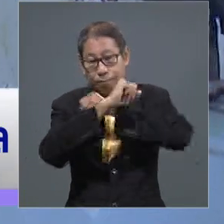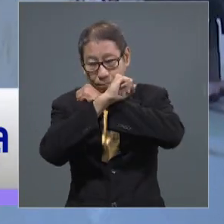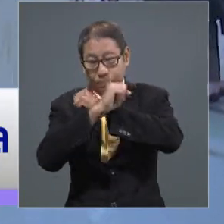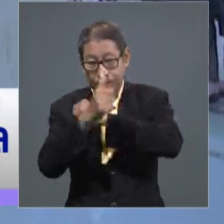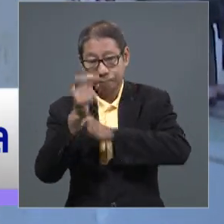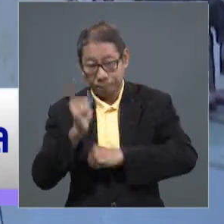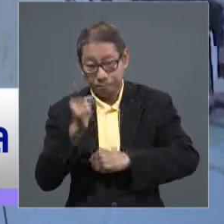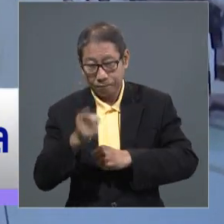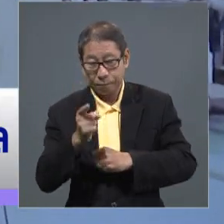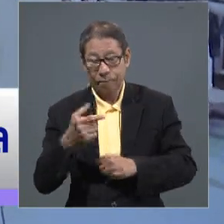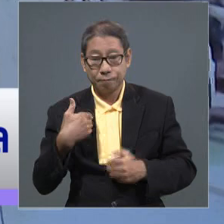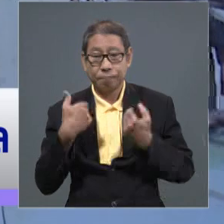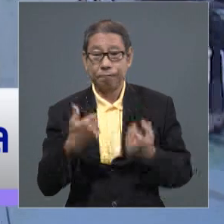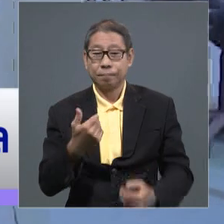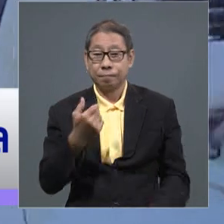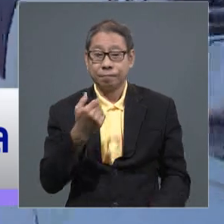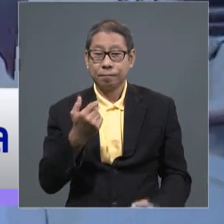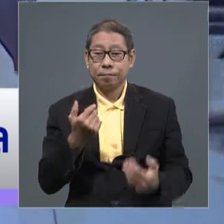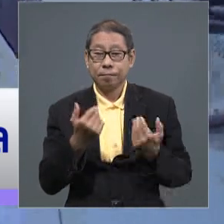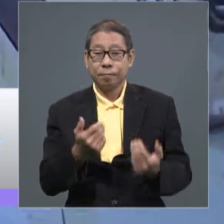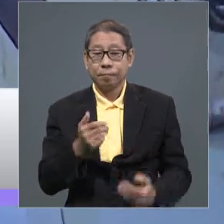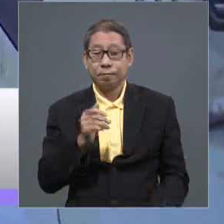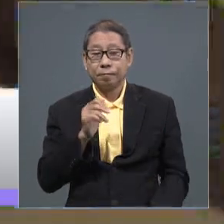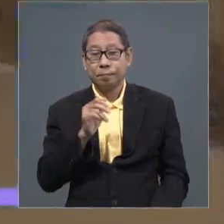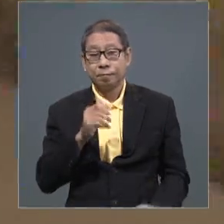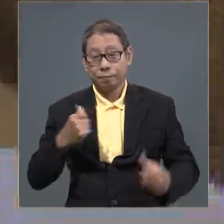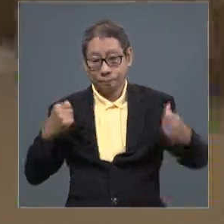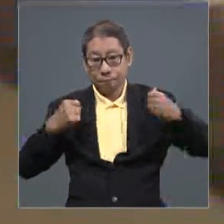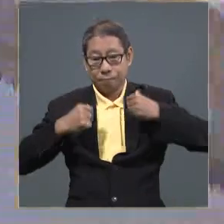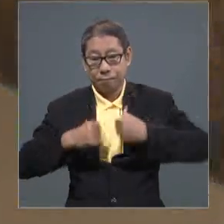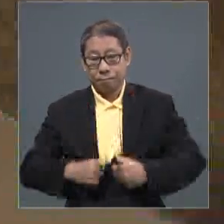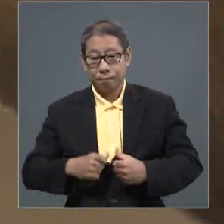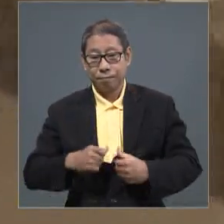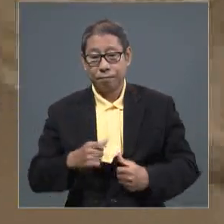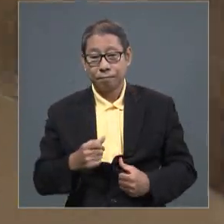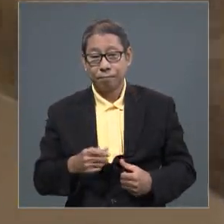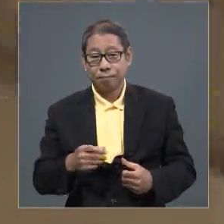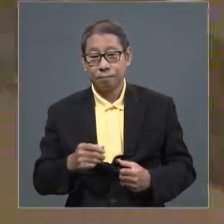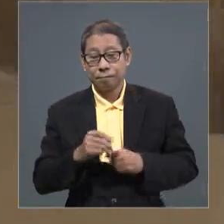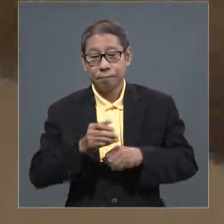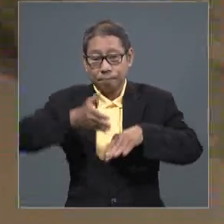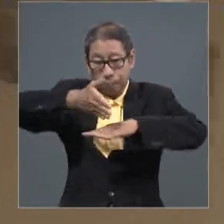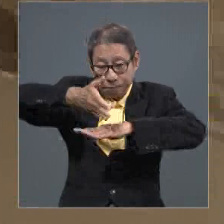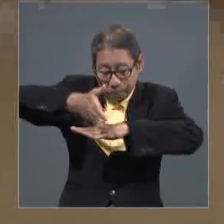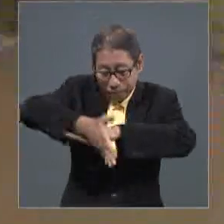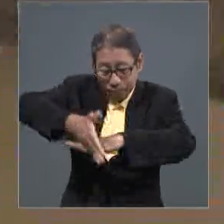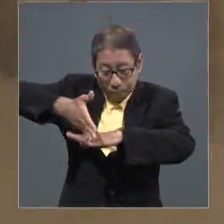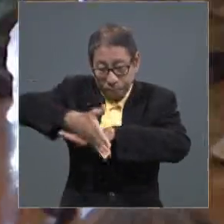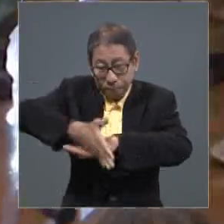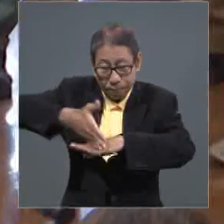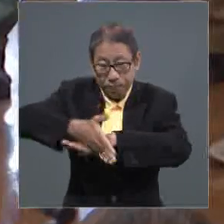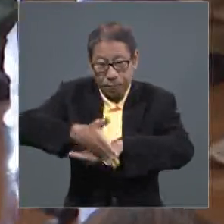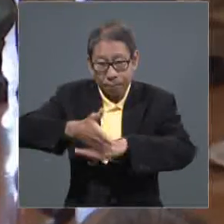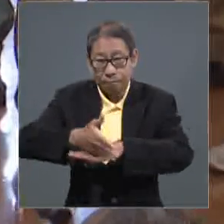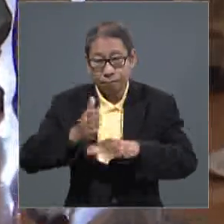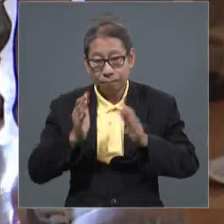เห็นหรือเปล่านะคะทีนี้ค่ะก็ยังนำเสื้อเกราะดังกล่าวเนี่ยแหละค่ะหั่นเลยค่ะเลื่อยเลยค่ะแล้วคน